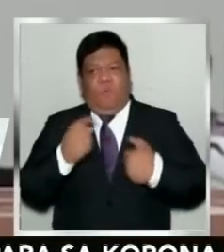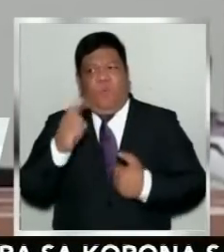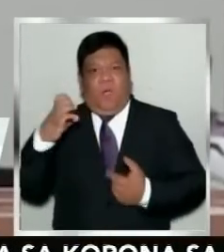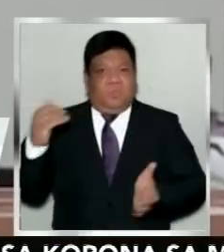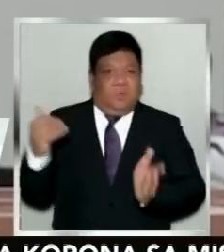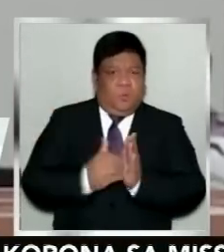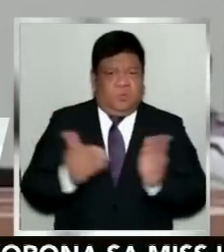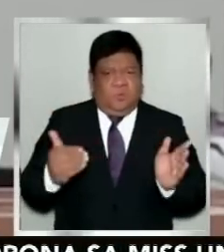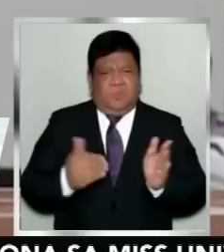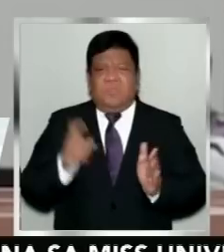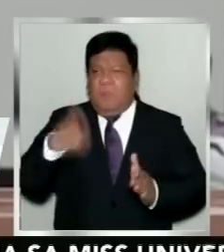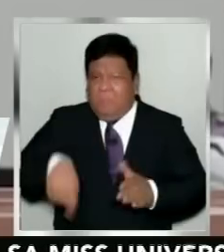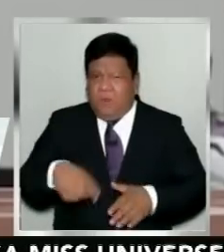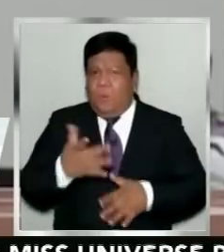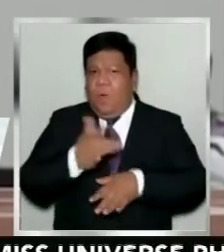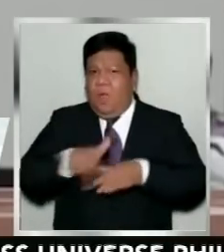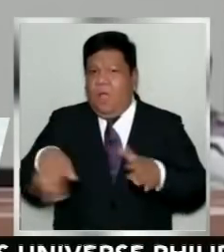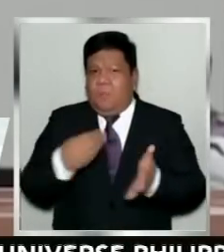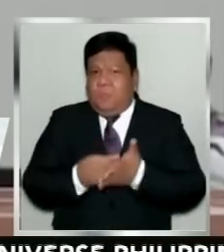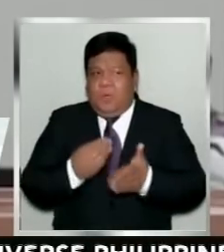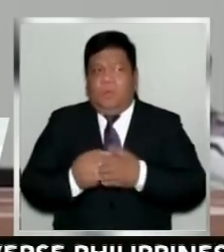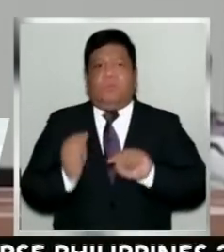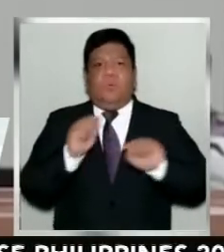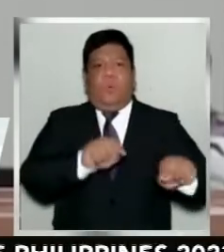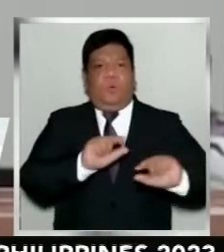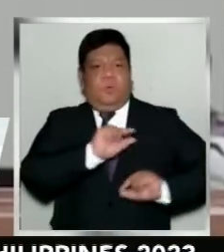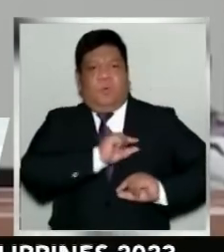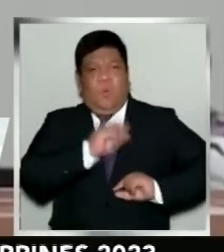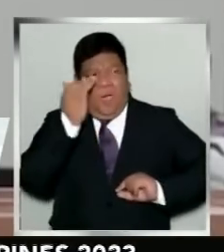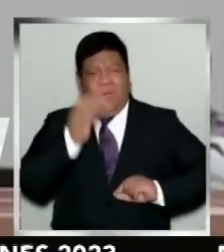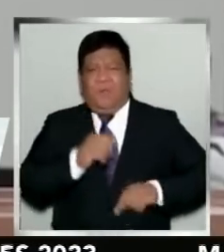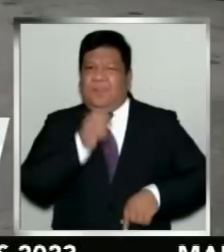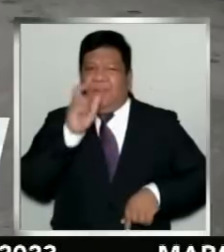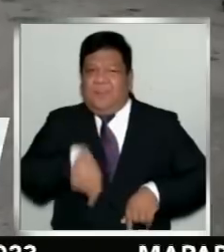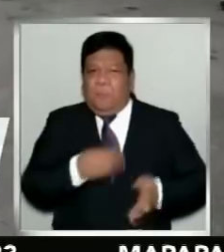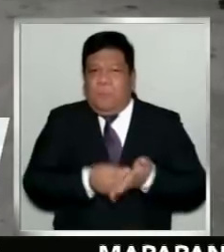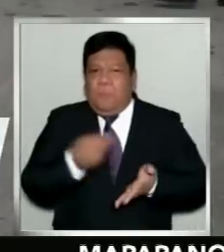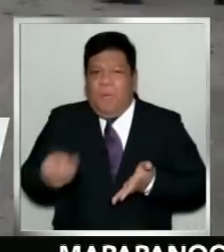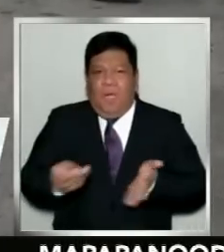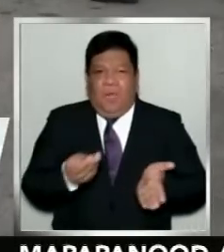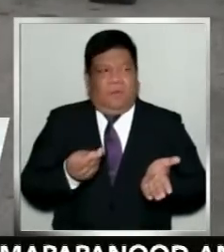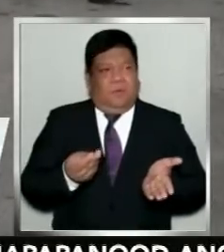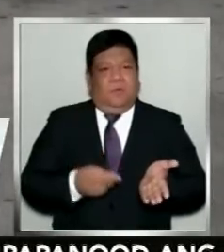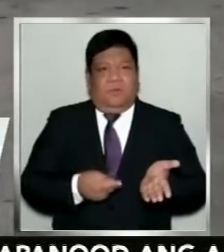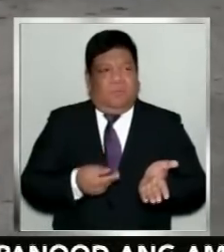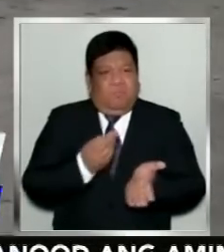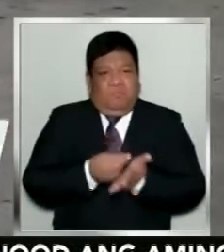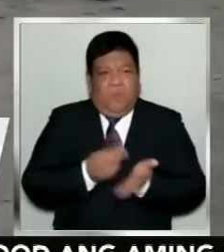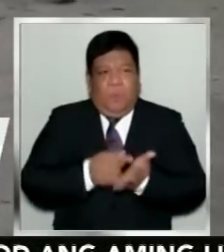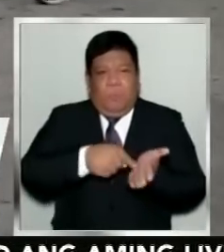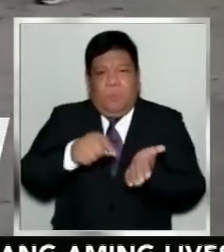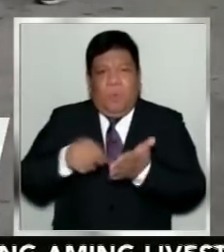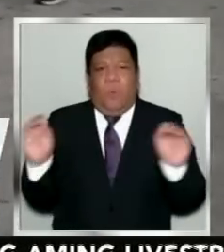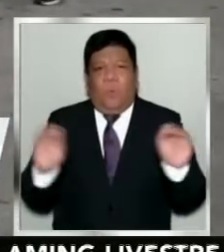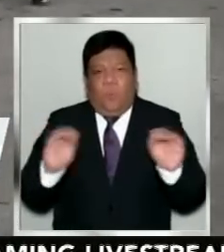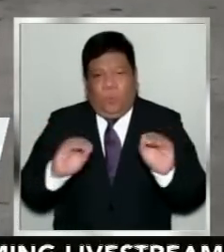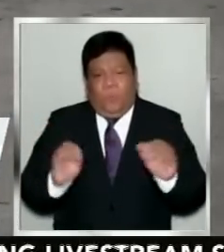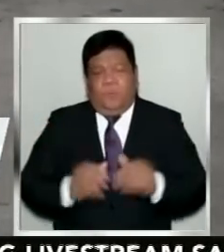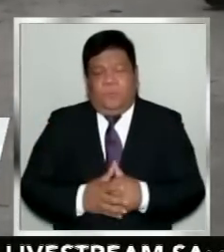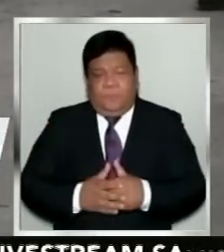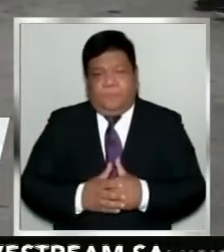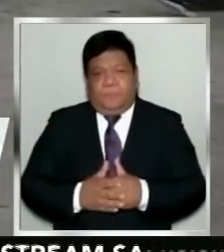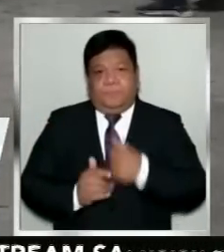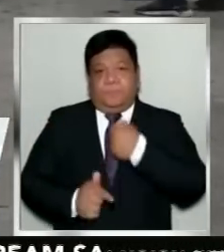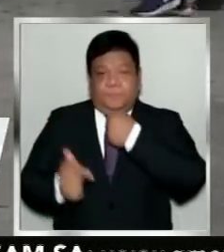pag umang-post kayo kasi wala naman kayong bibilihin dyan, magbabantay lang kayo. Agad pinalitan kanina ang superintendent ng Maximum